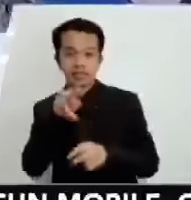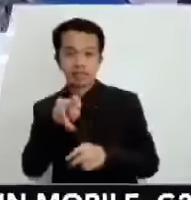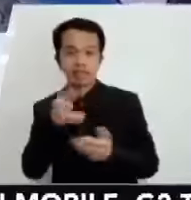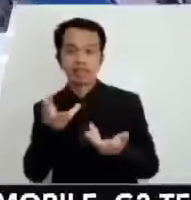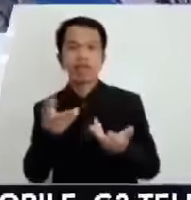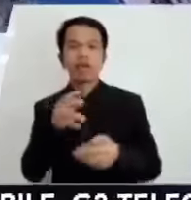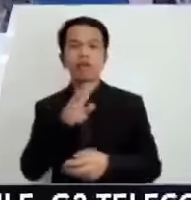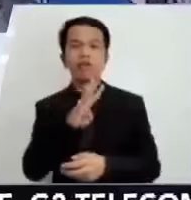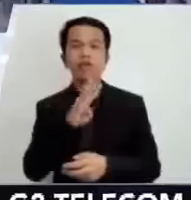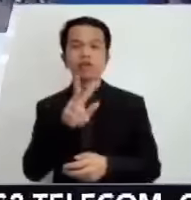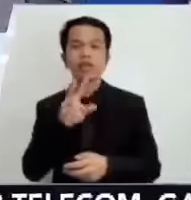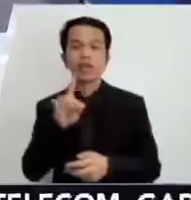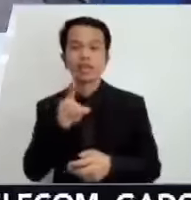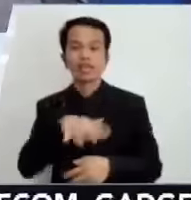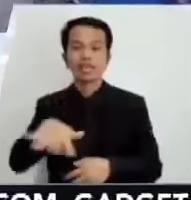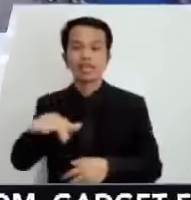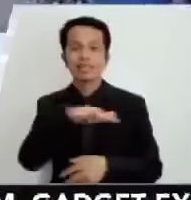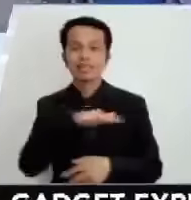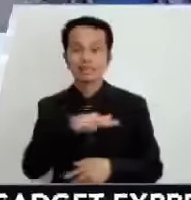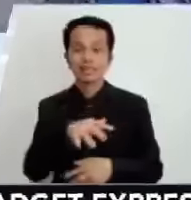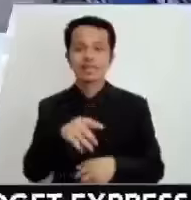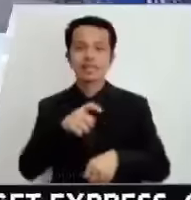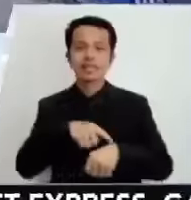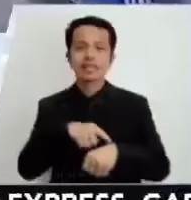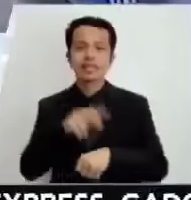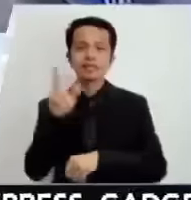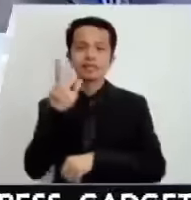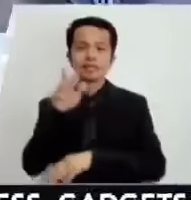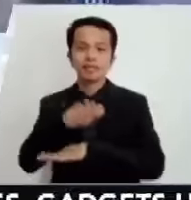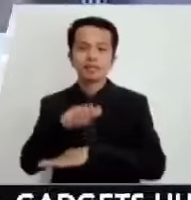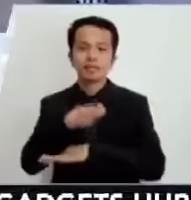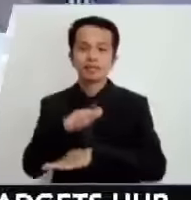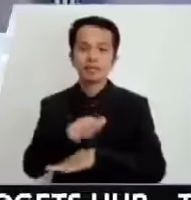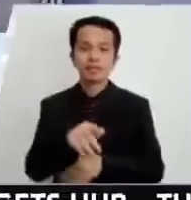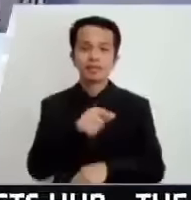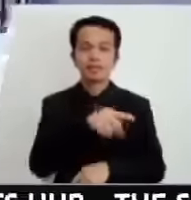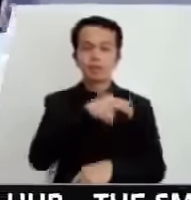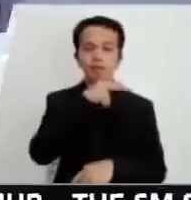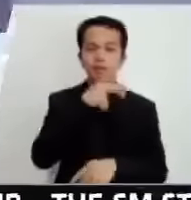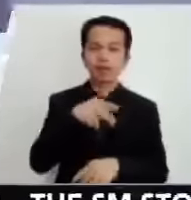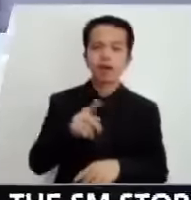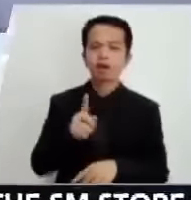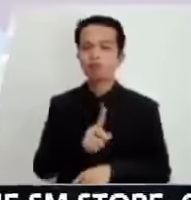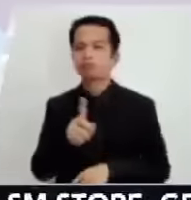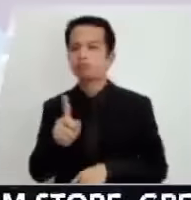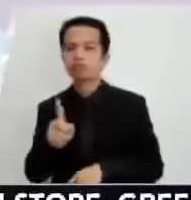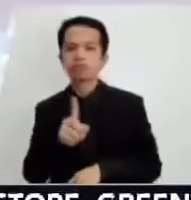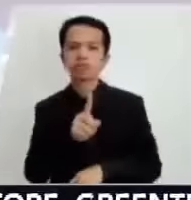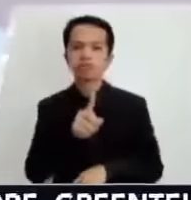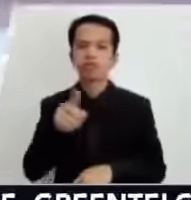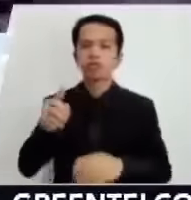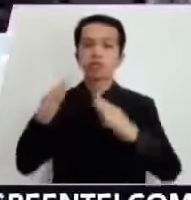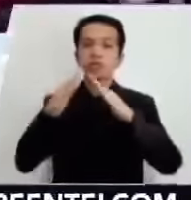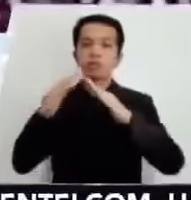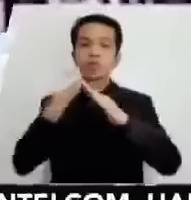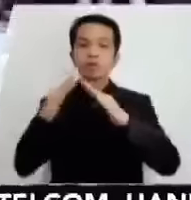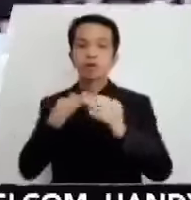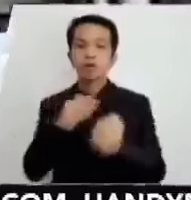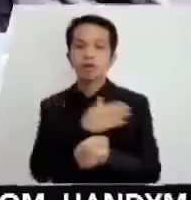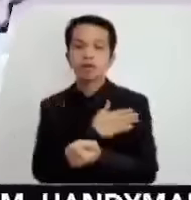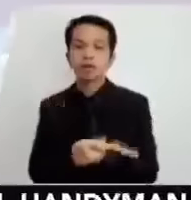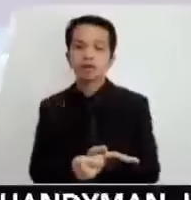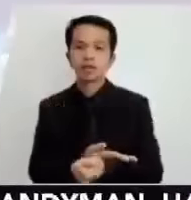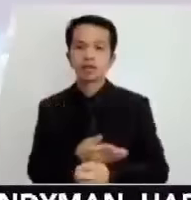umaga nakita pa ang suspect na umaaligid sa biktima na papunta sana sa bahay ng kanyang anak hindi na nahagip ang mga sumunod na